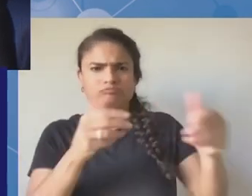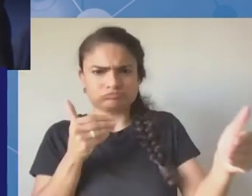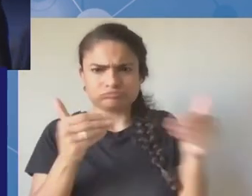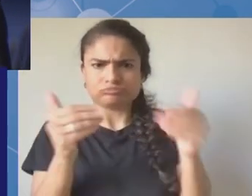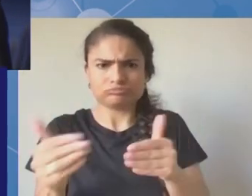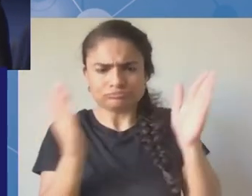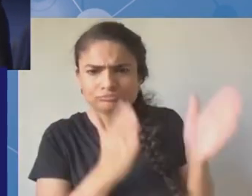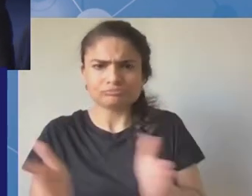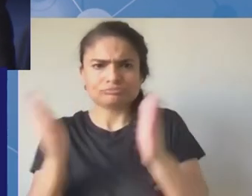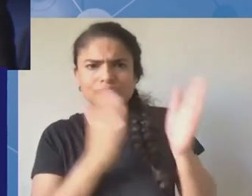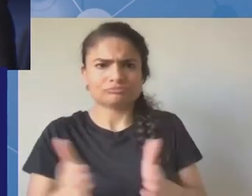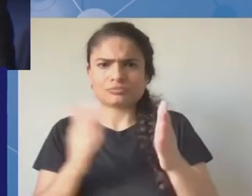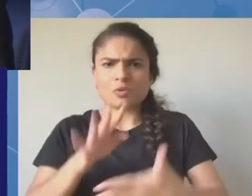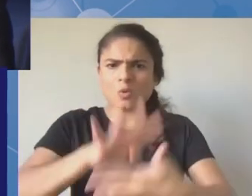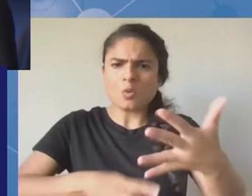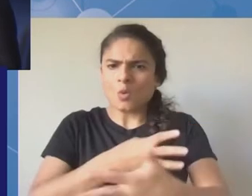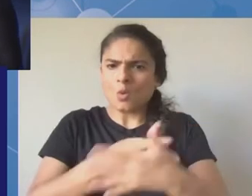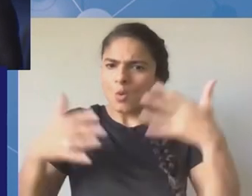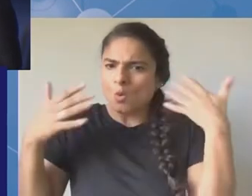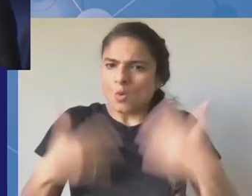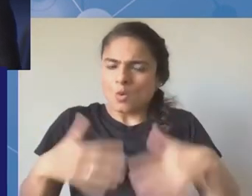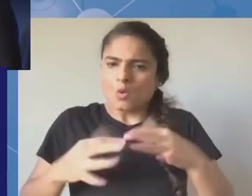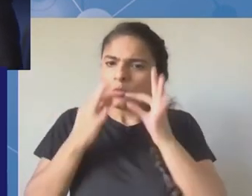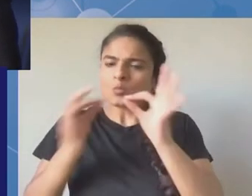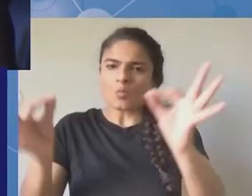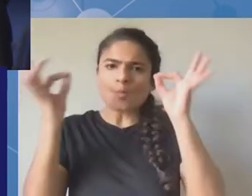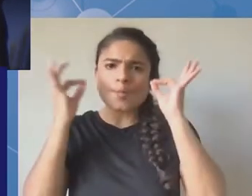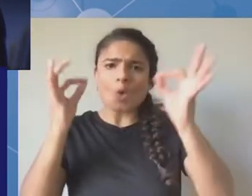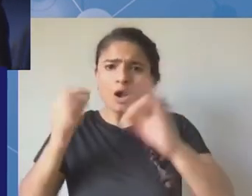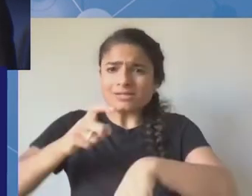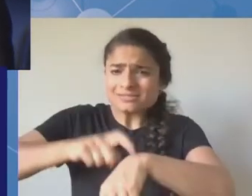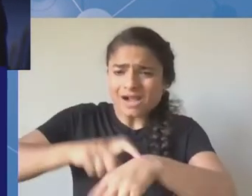بولندا على تنظيم هذا اللقاء. شكرا